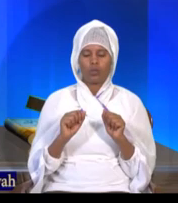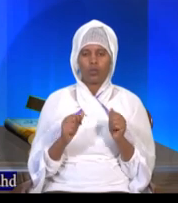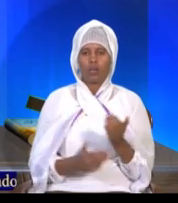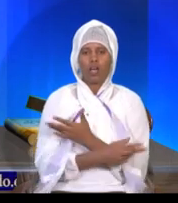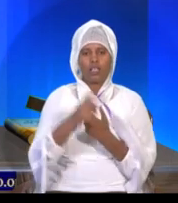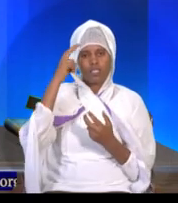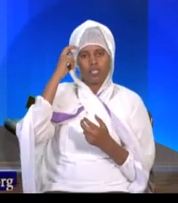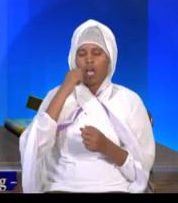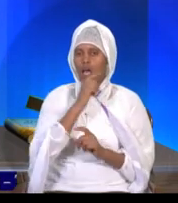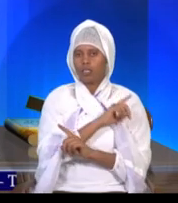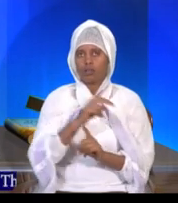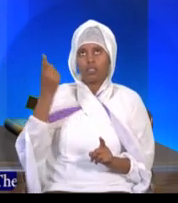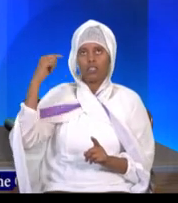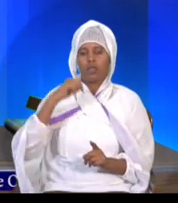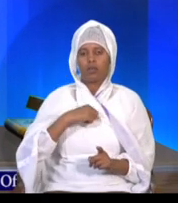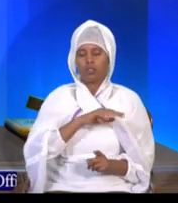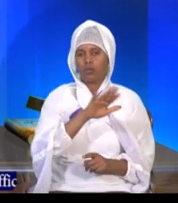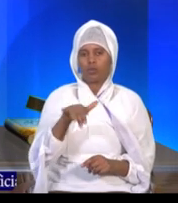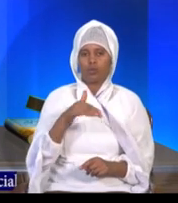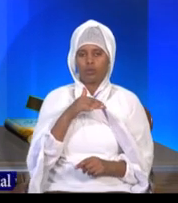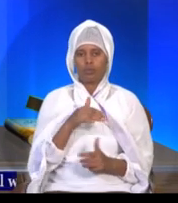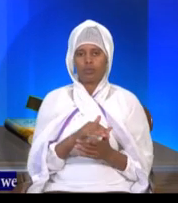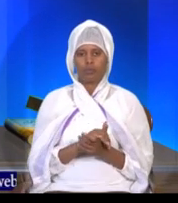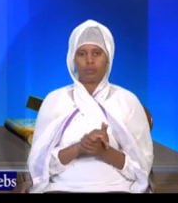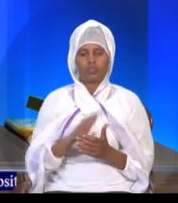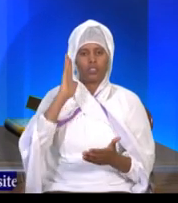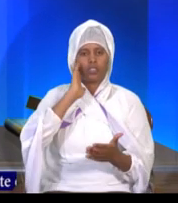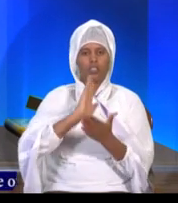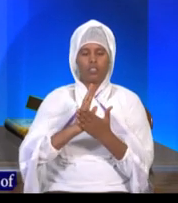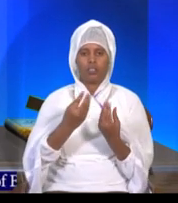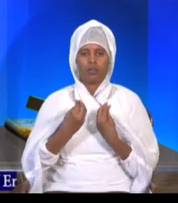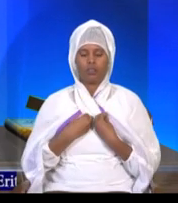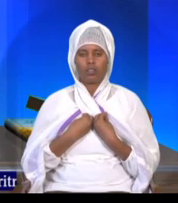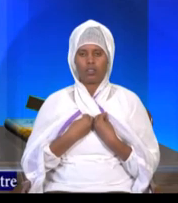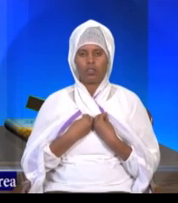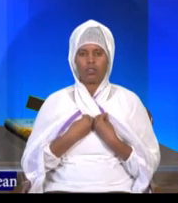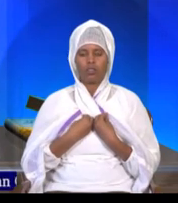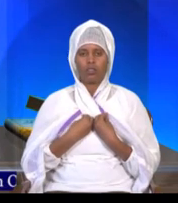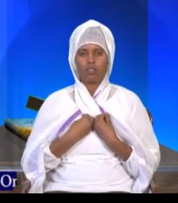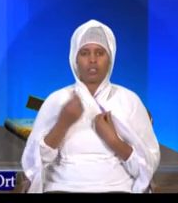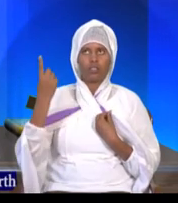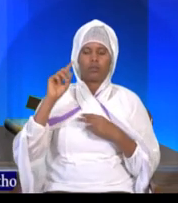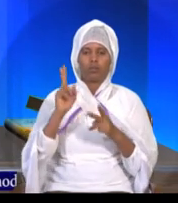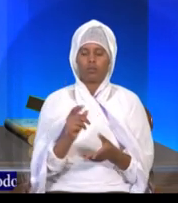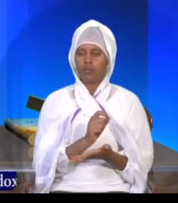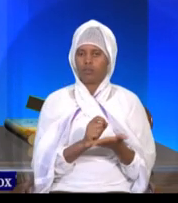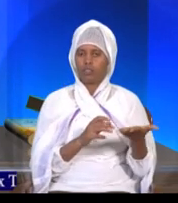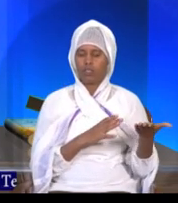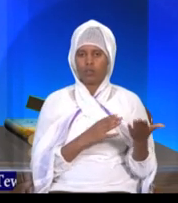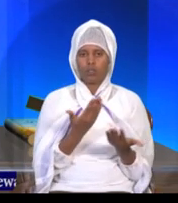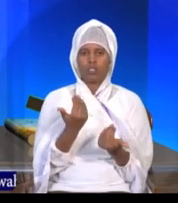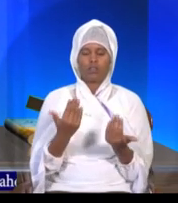እሞ ኣይንሳሕኒ ይትበል እግዚኣብሄር ነዚኦም ዝኣኽሉ እኳ ይቕረ ይልሎም ንዕ ኸ ኣብዚ